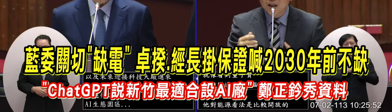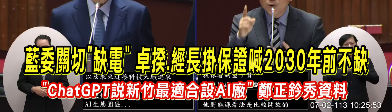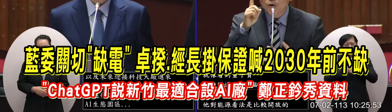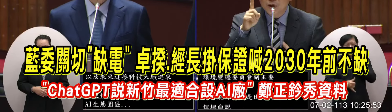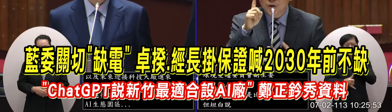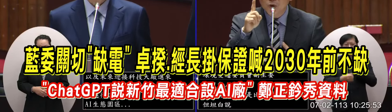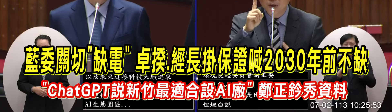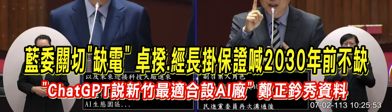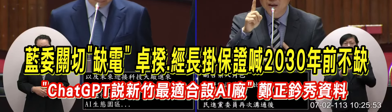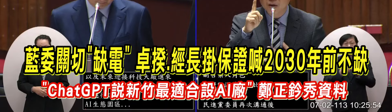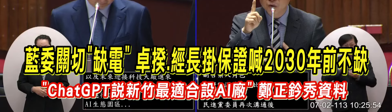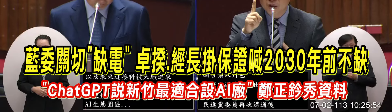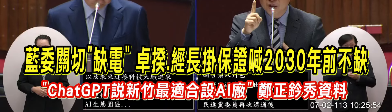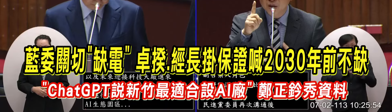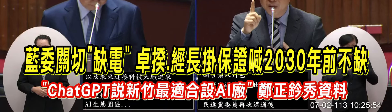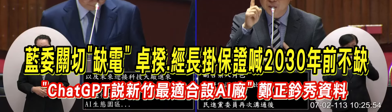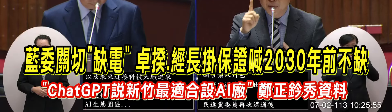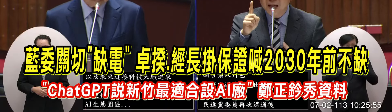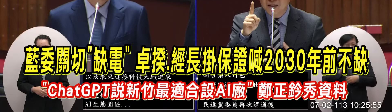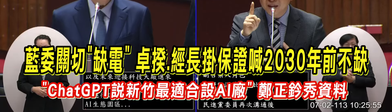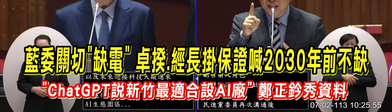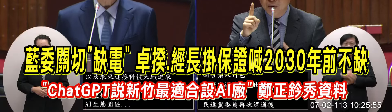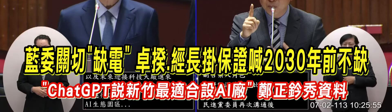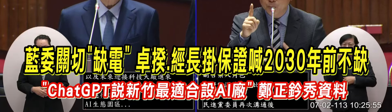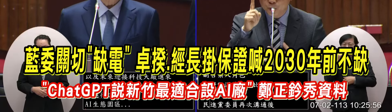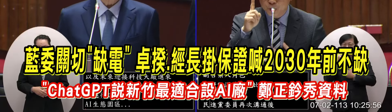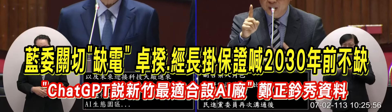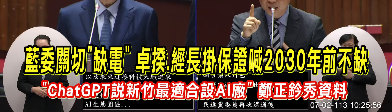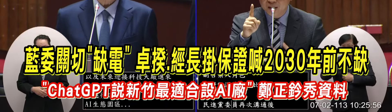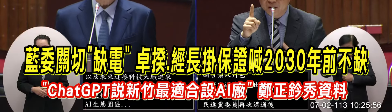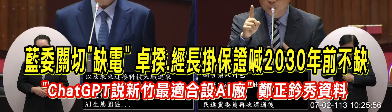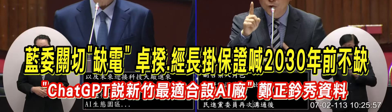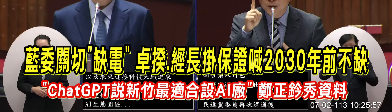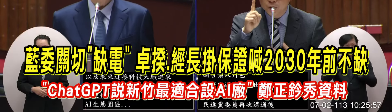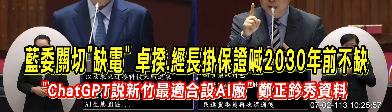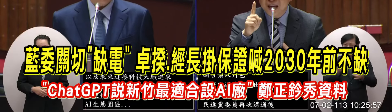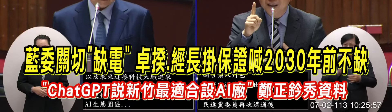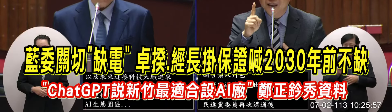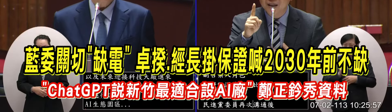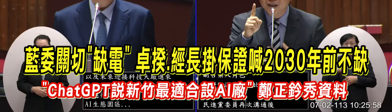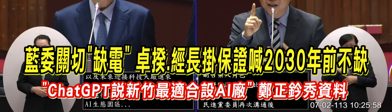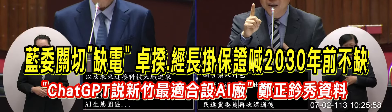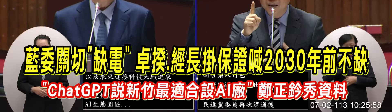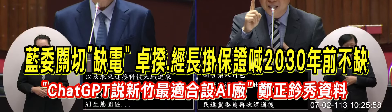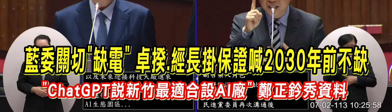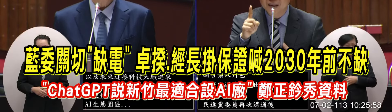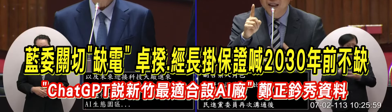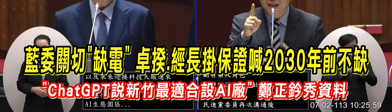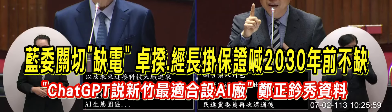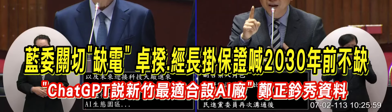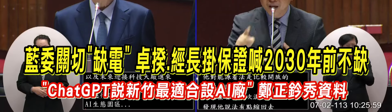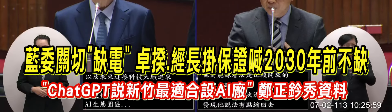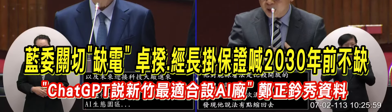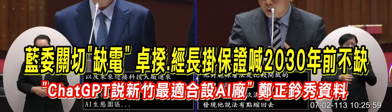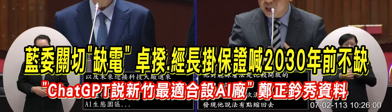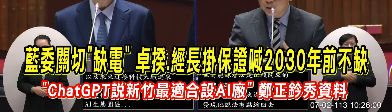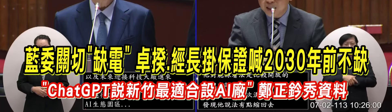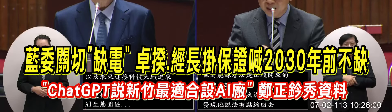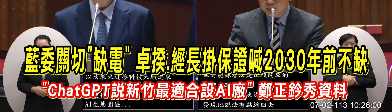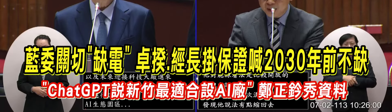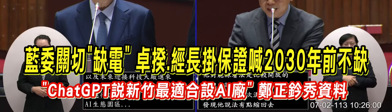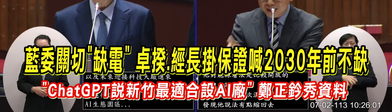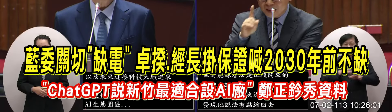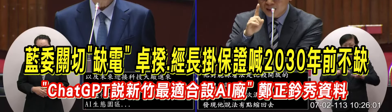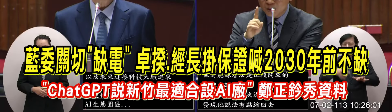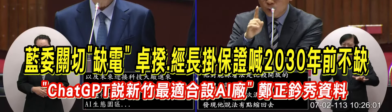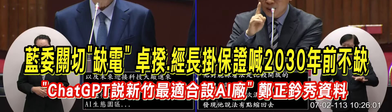哈。可是我觉得重点就是怎么样子让台湾不缺电，我觉得这是最大的一个前提哈。那我想